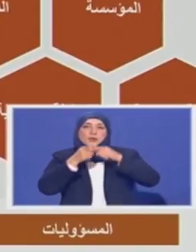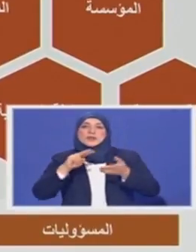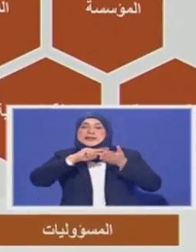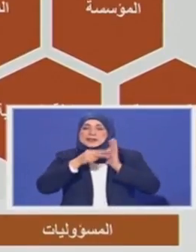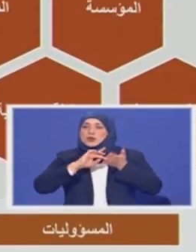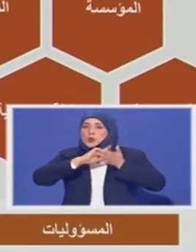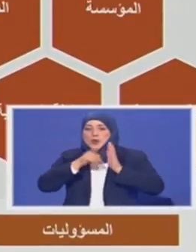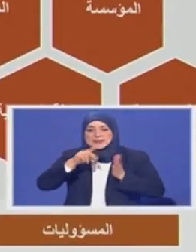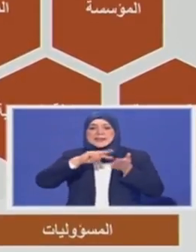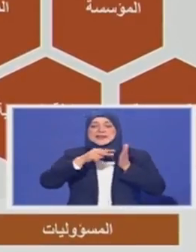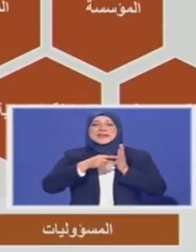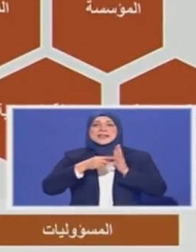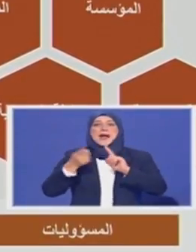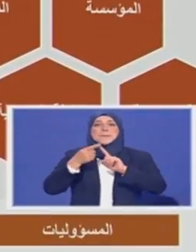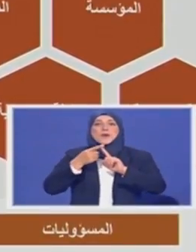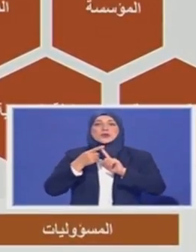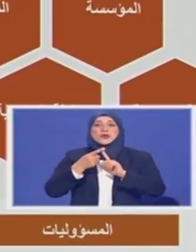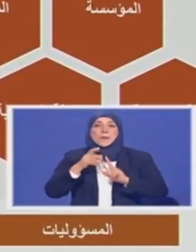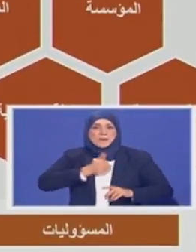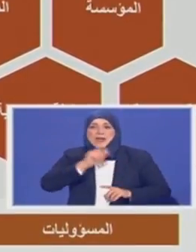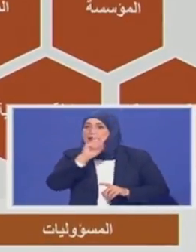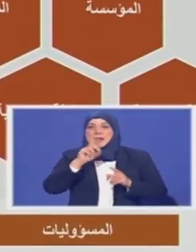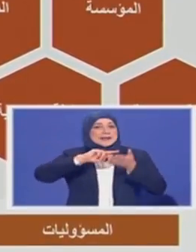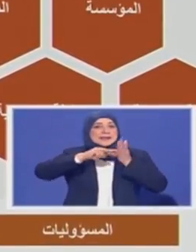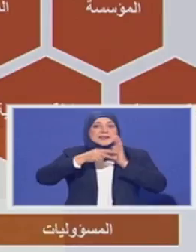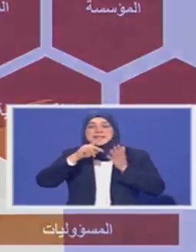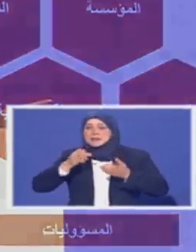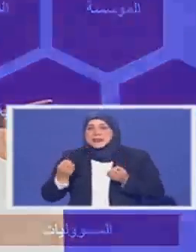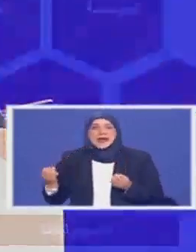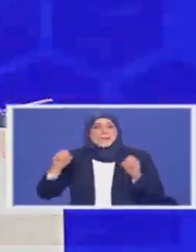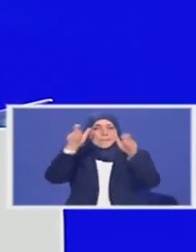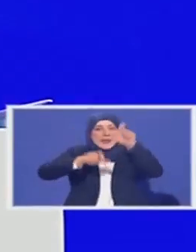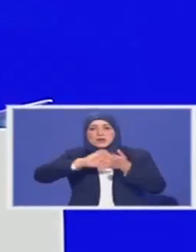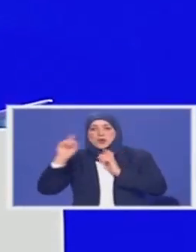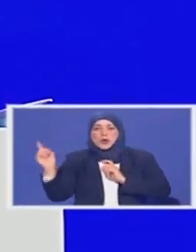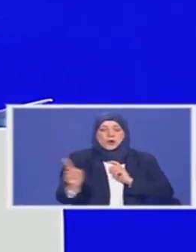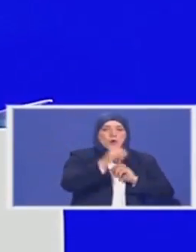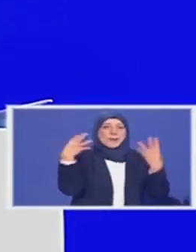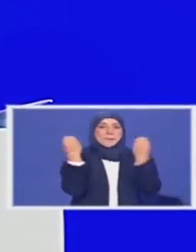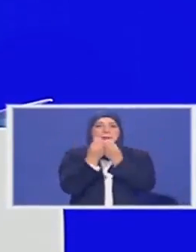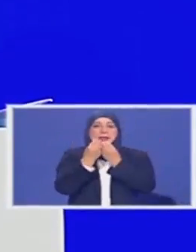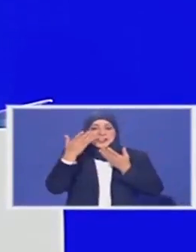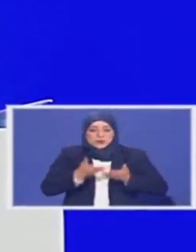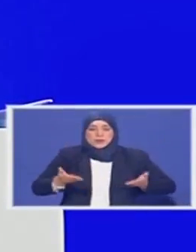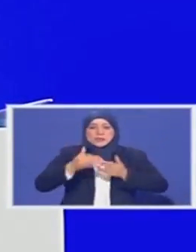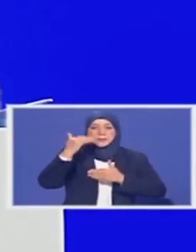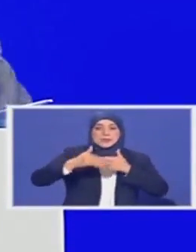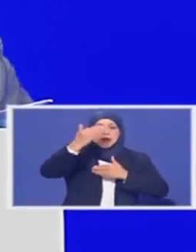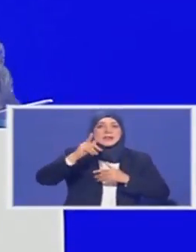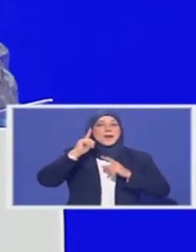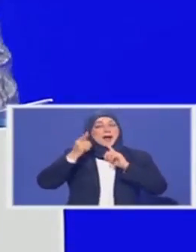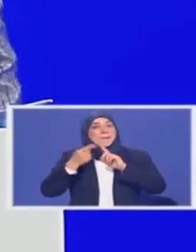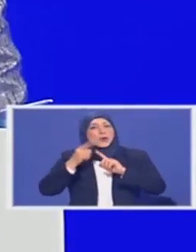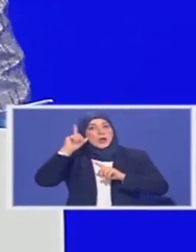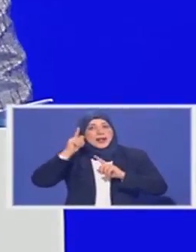هذه منبثقة من مسار تشاركي، معناها ولأن الفترة القادمة مهم جدا انخراط الجميع